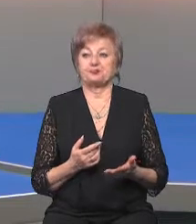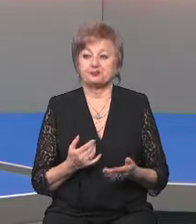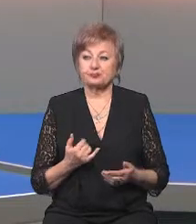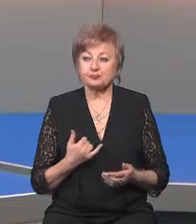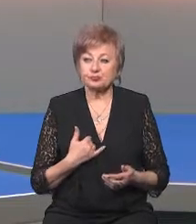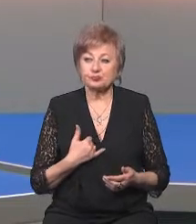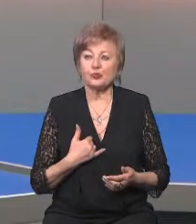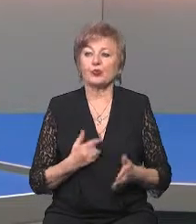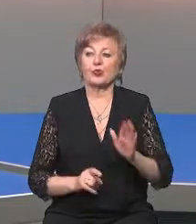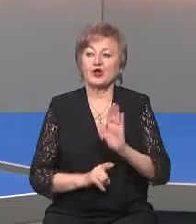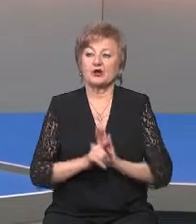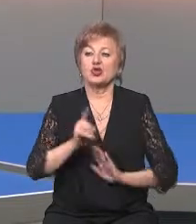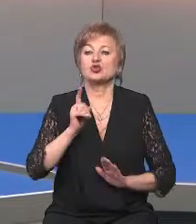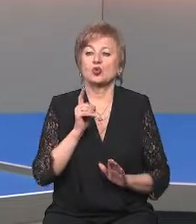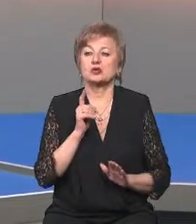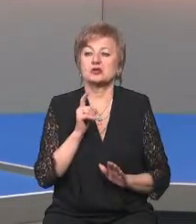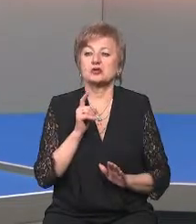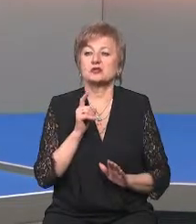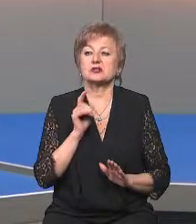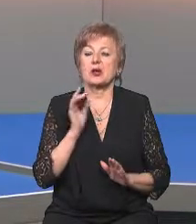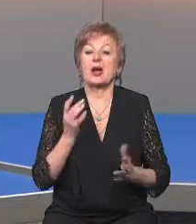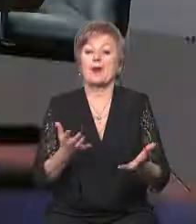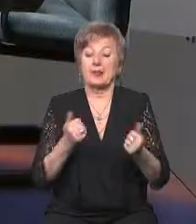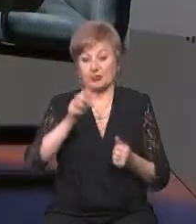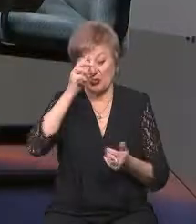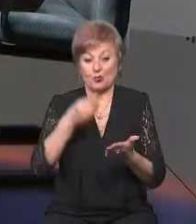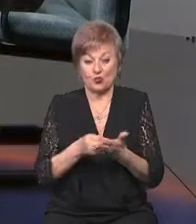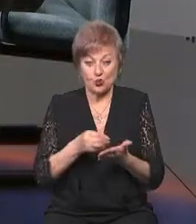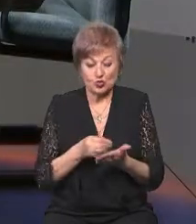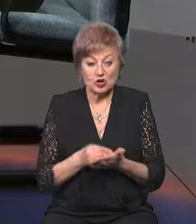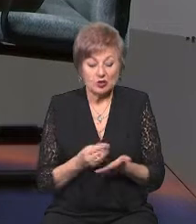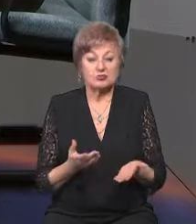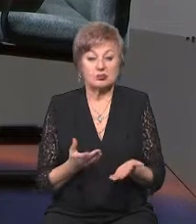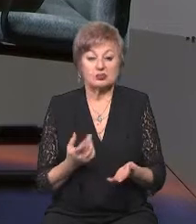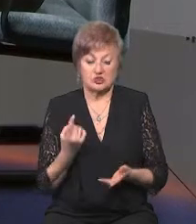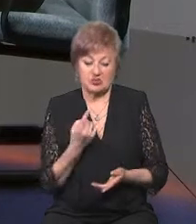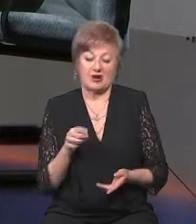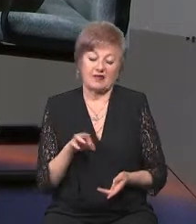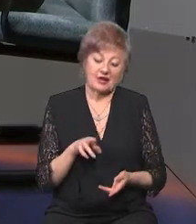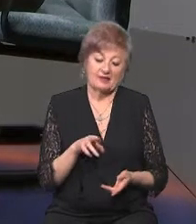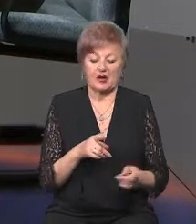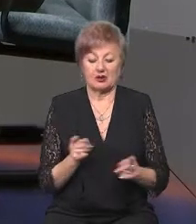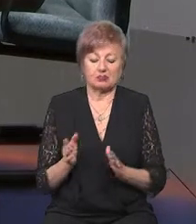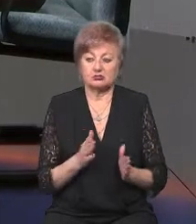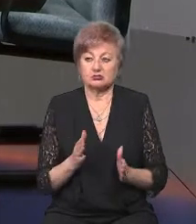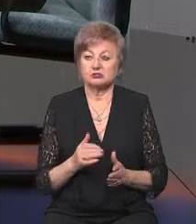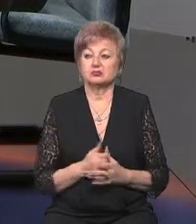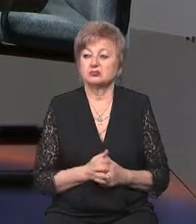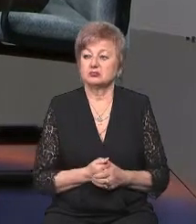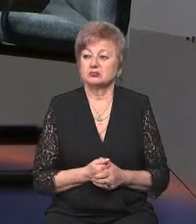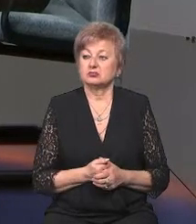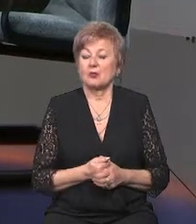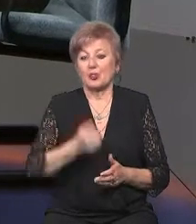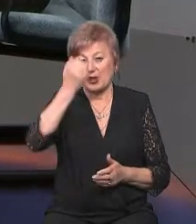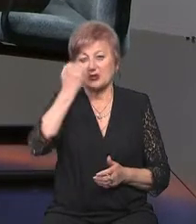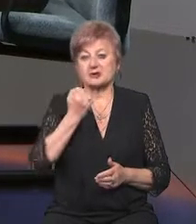нас почнеться після того, як приймуть бюджет, ми дізнаємося, чи з 1 січня, чи з 1 квітня. Я вам дуже